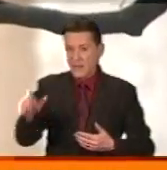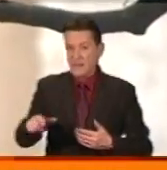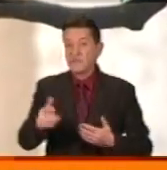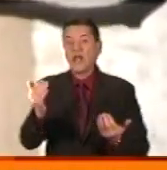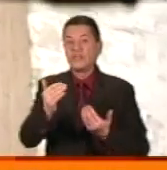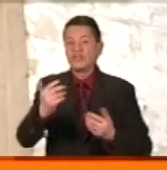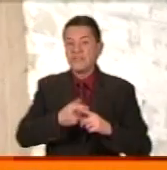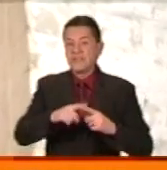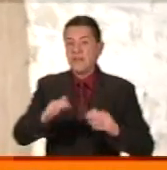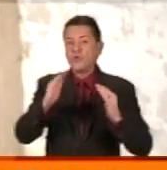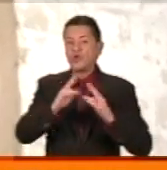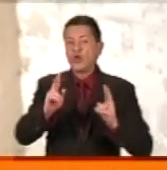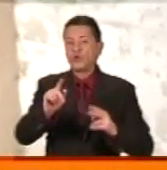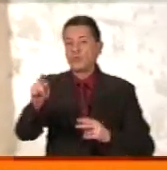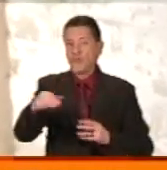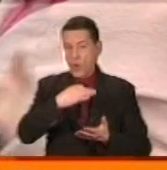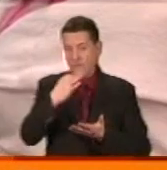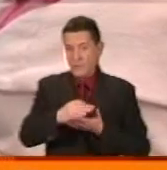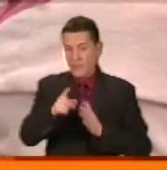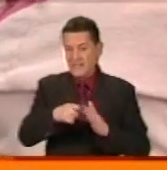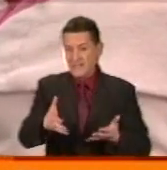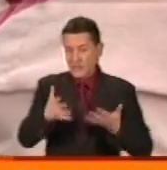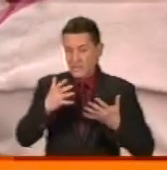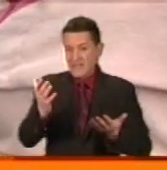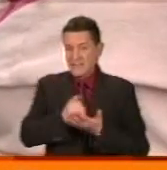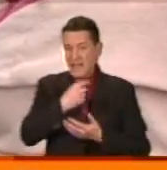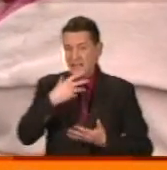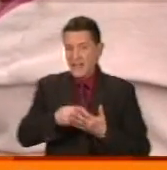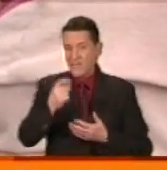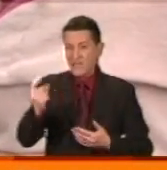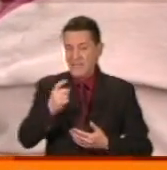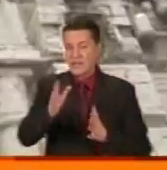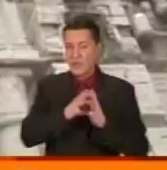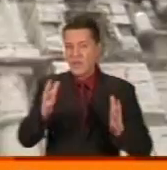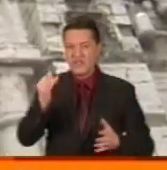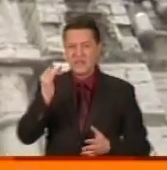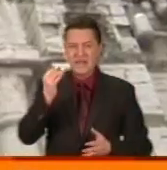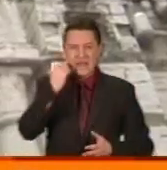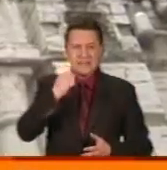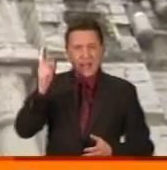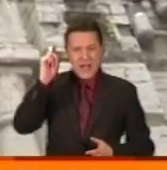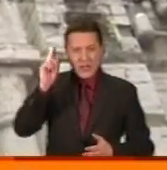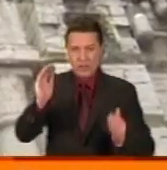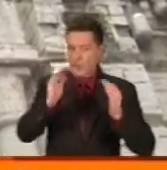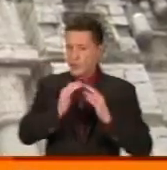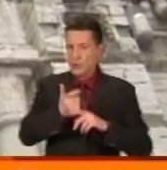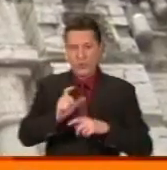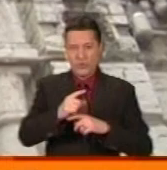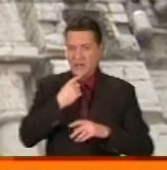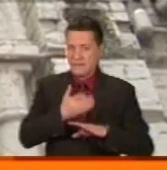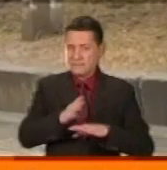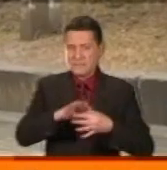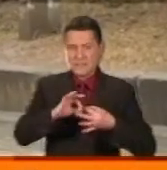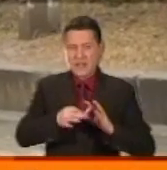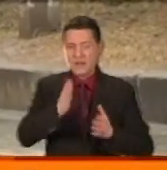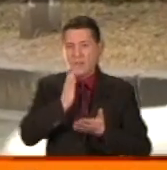це будинок Хто за нього відповідає з'ясувала знайти власників більшості історичних будинків дуже складно бо вони